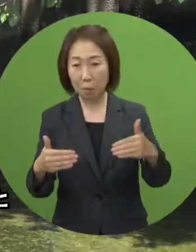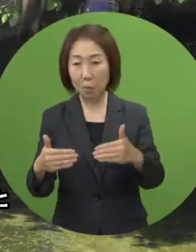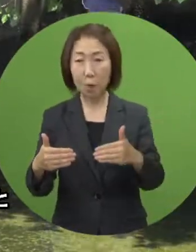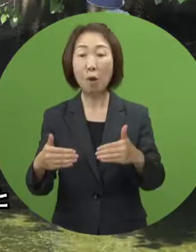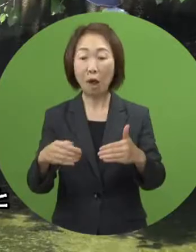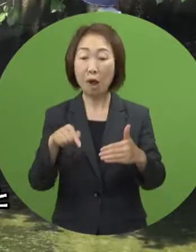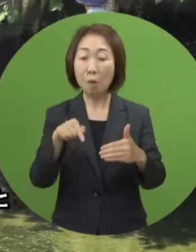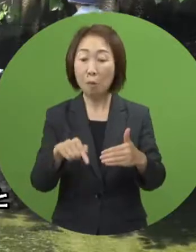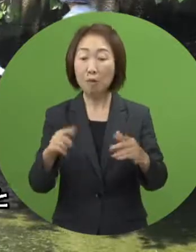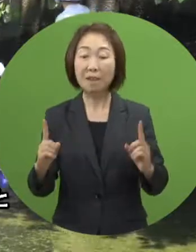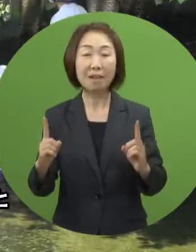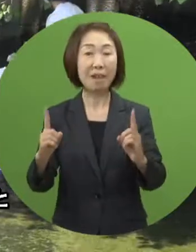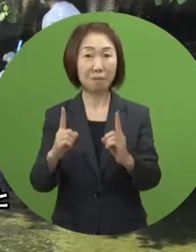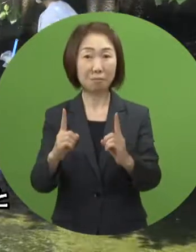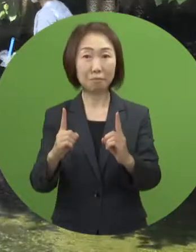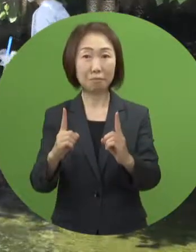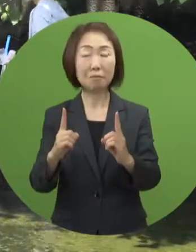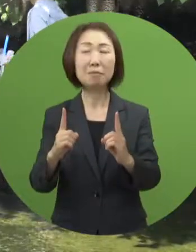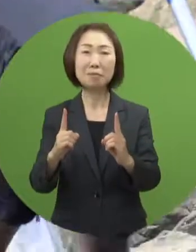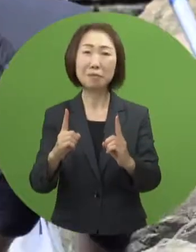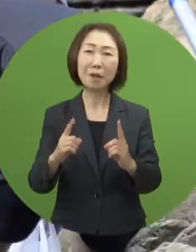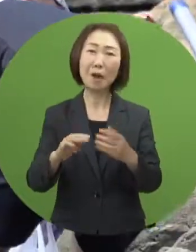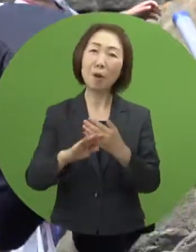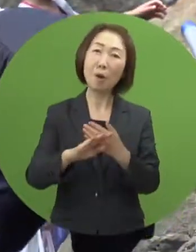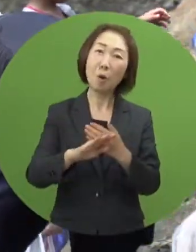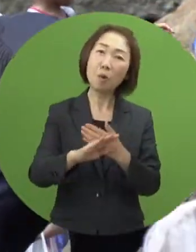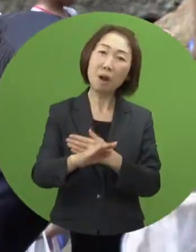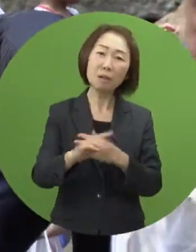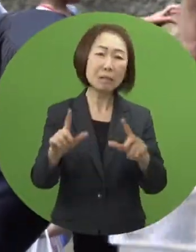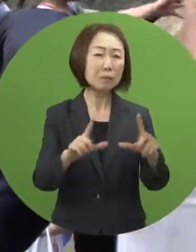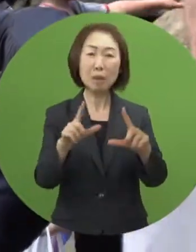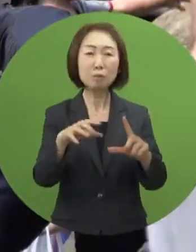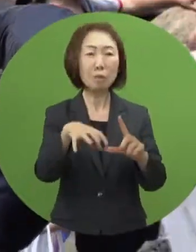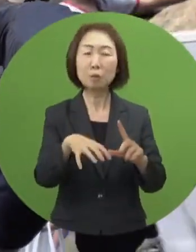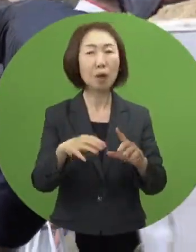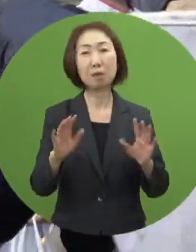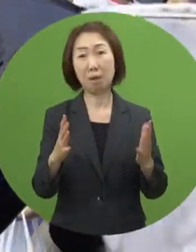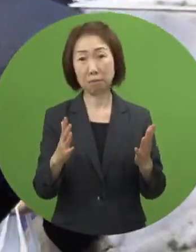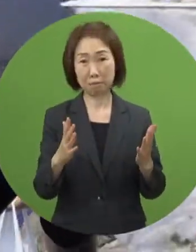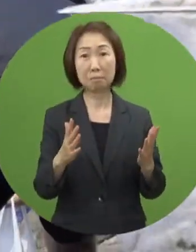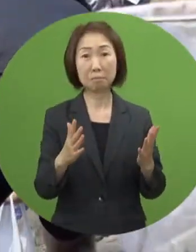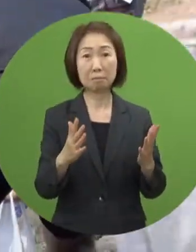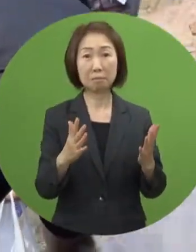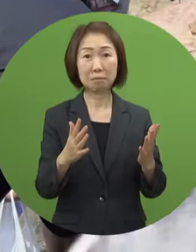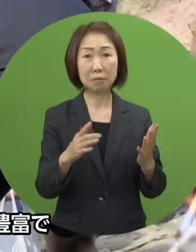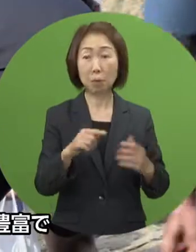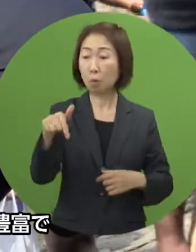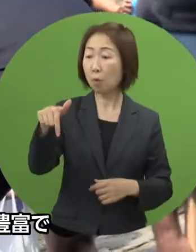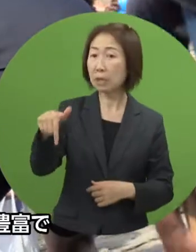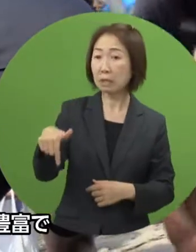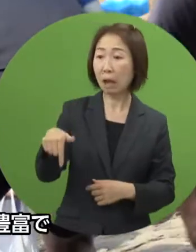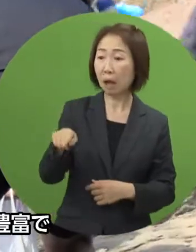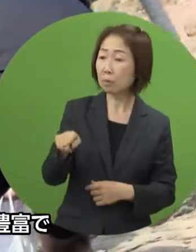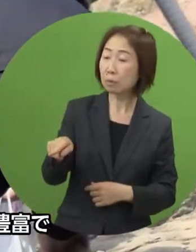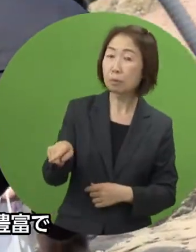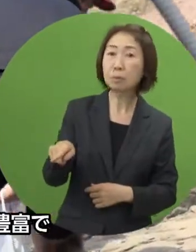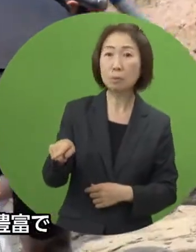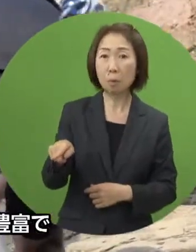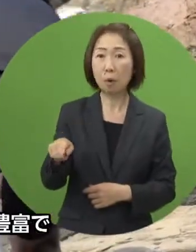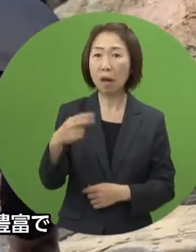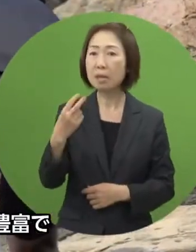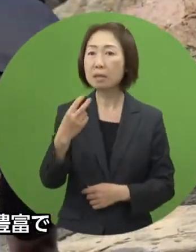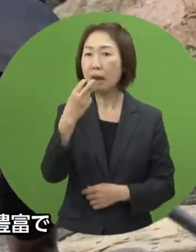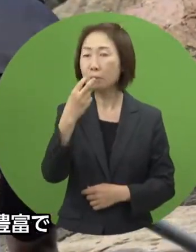魚がちょうどここで出会うというか、他に住める場所がないわけですね。この下に行きます